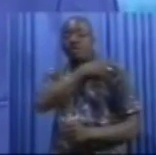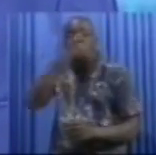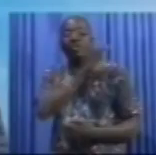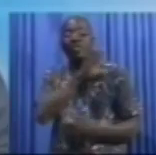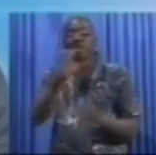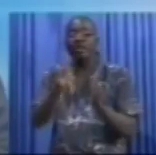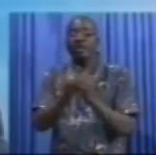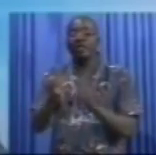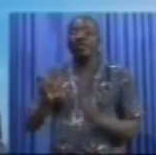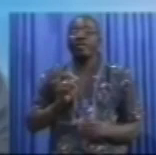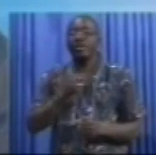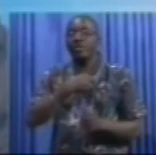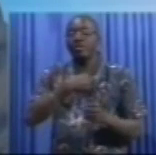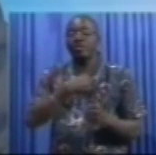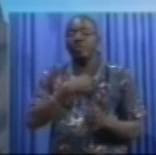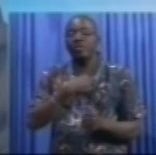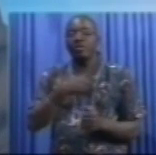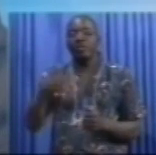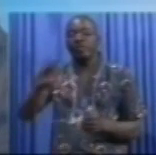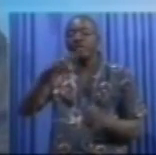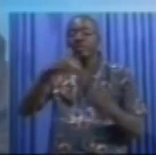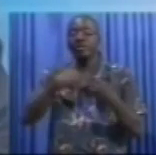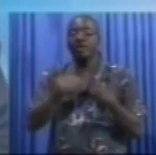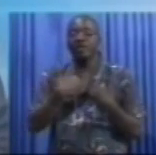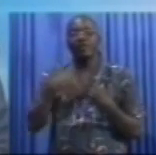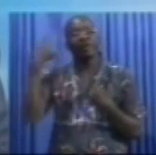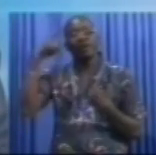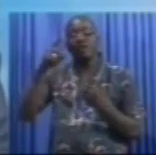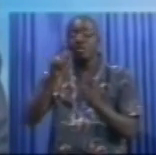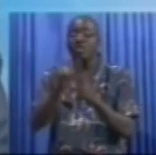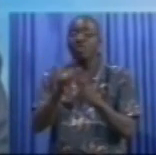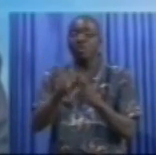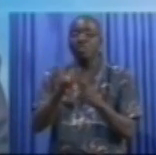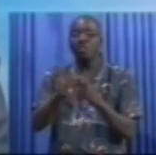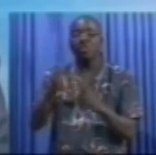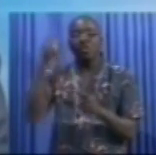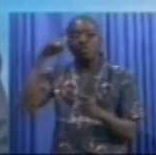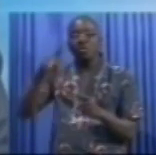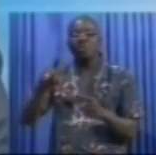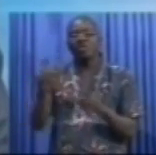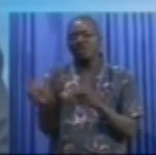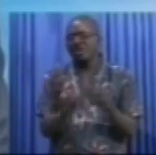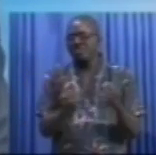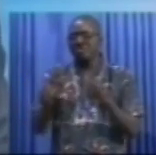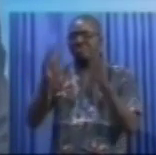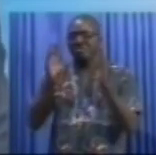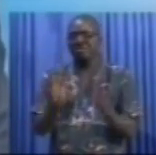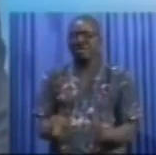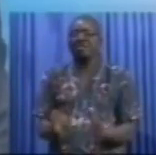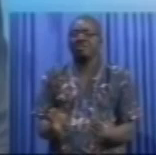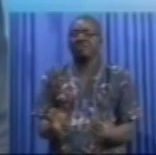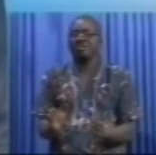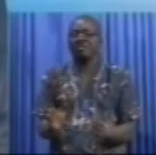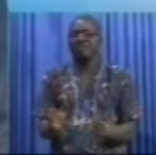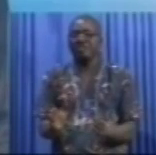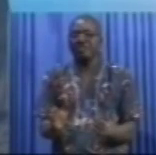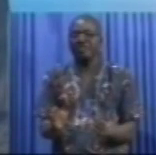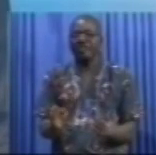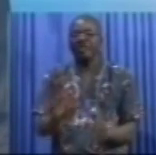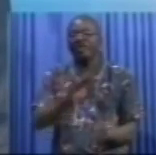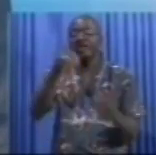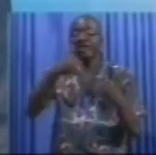faits. Vous avez un mot à l'endroit peut-être des manifestants? Ce que j'ai